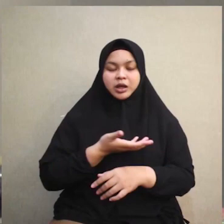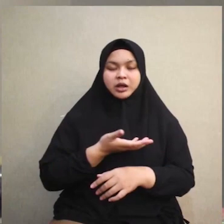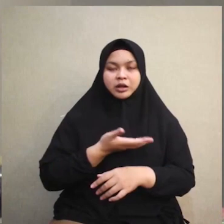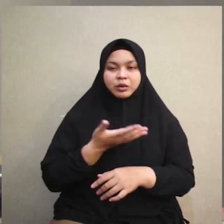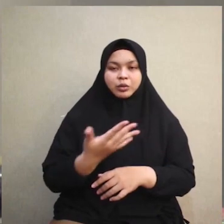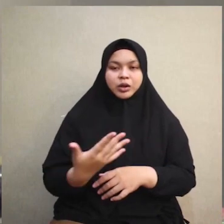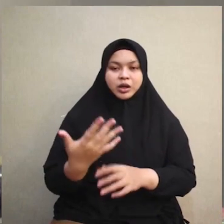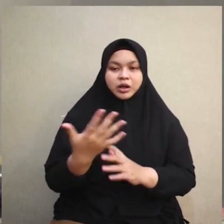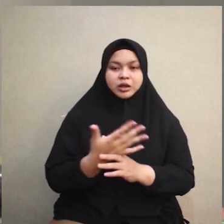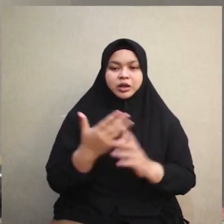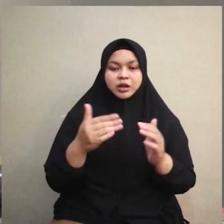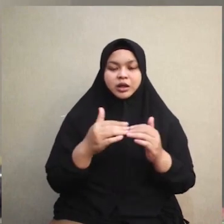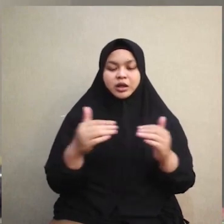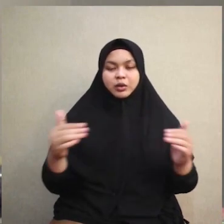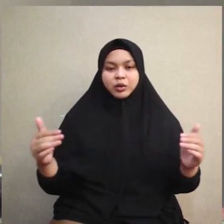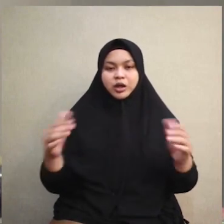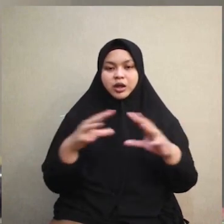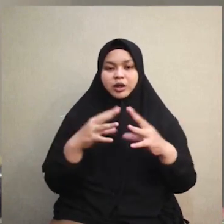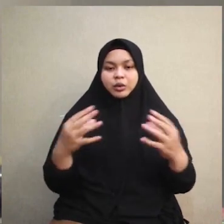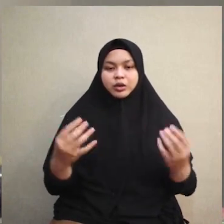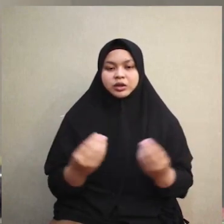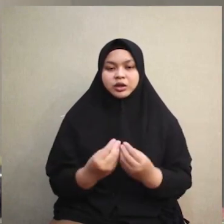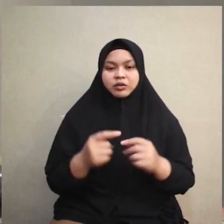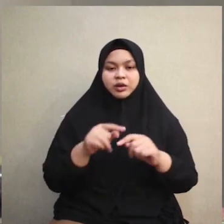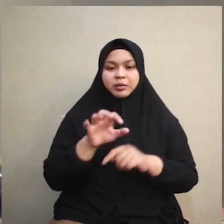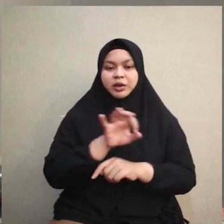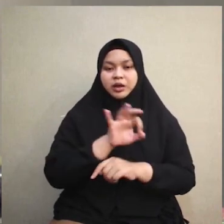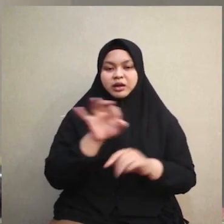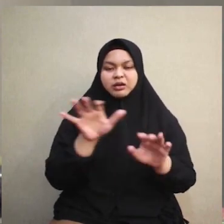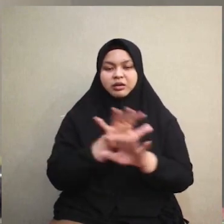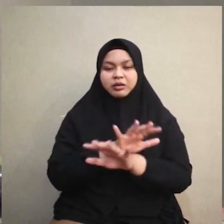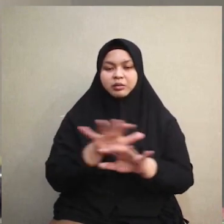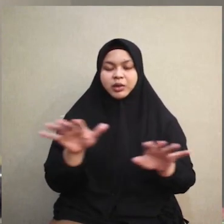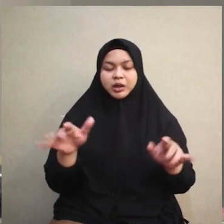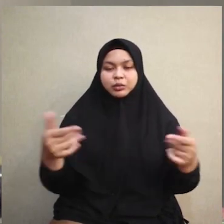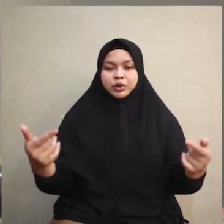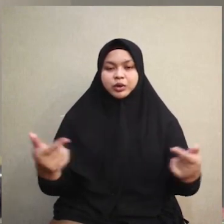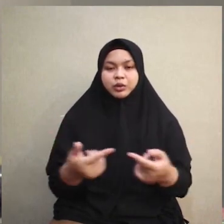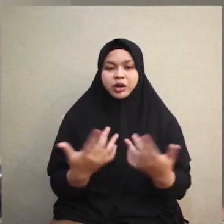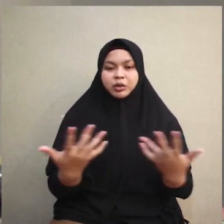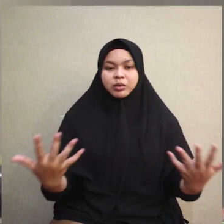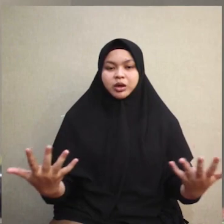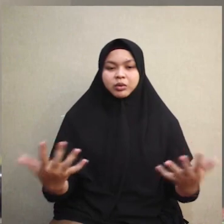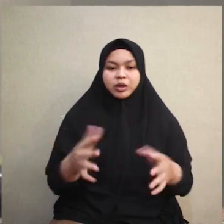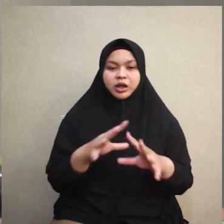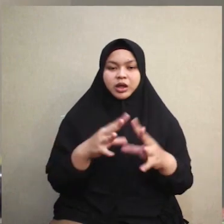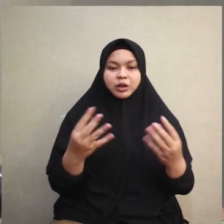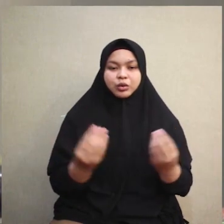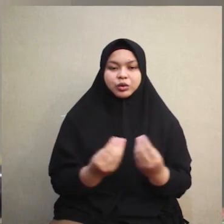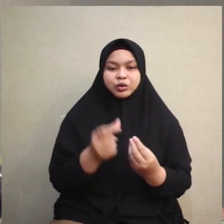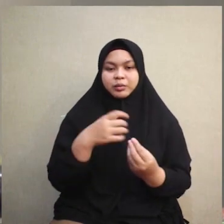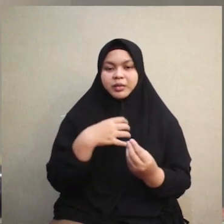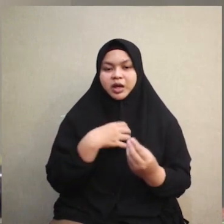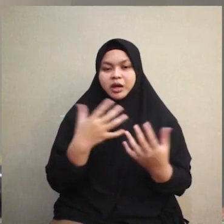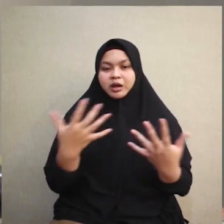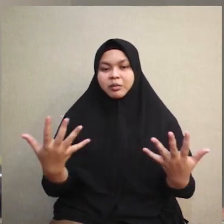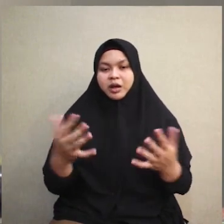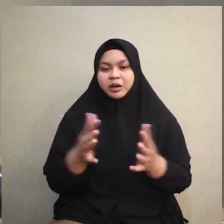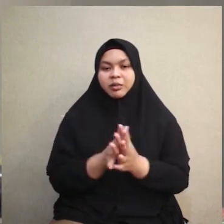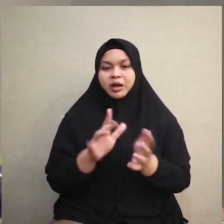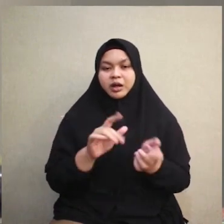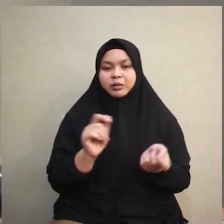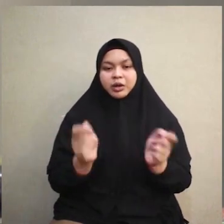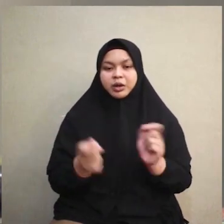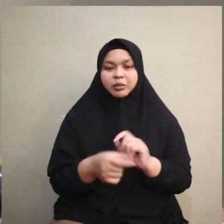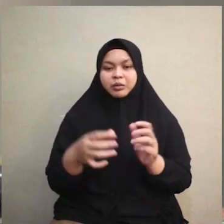akses keadilan inklusif gitu tapi nggak jelas kayak kata Mbak Nurul tadi inklusif itu maknanya apa jangan-jangan ada pergeseran